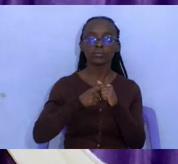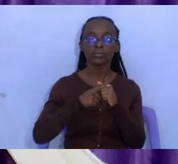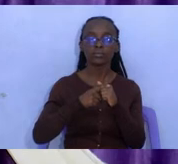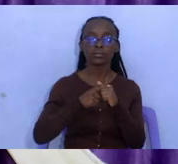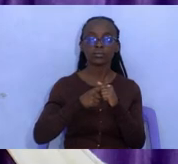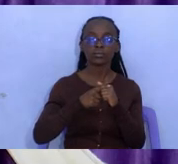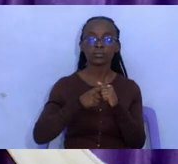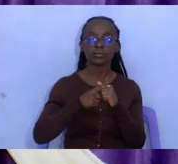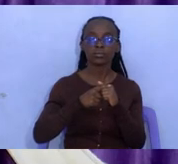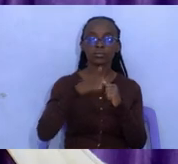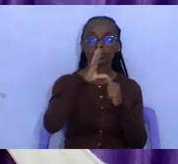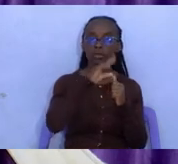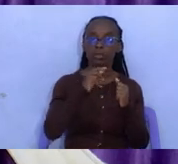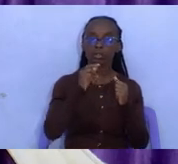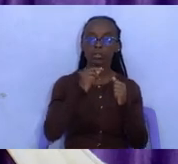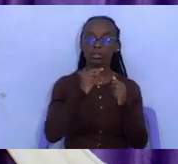And yet he was a king.